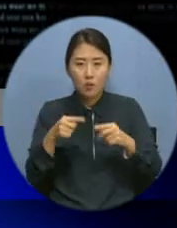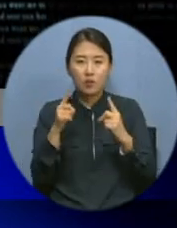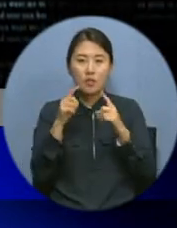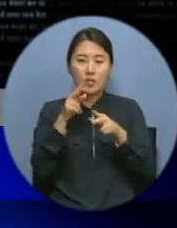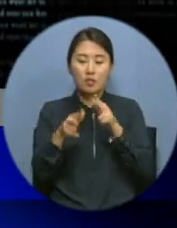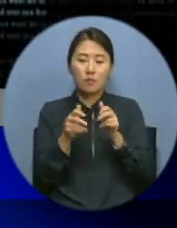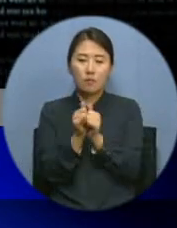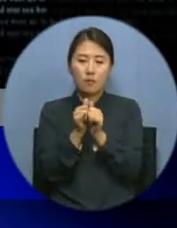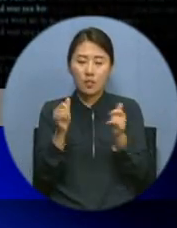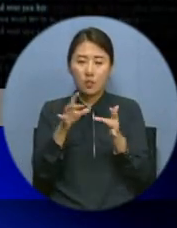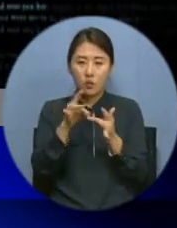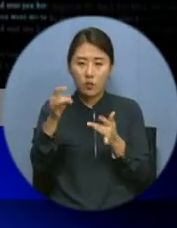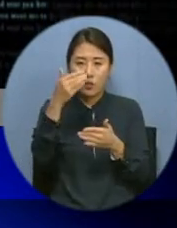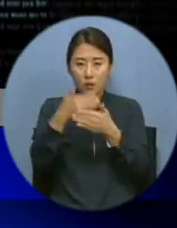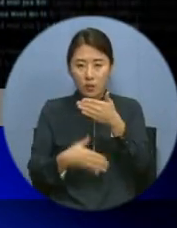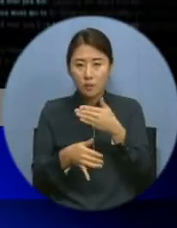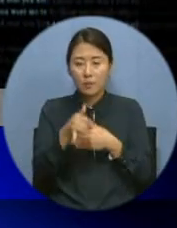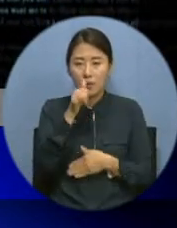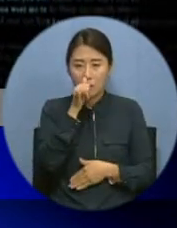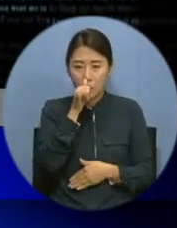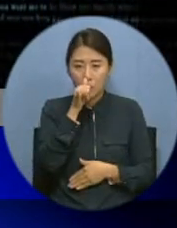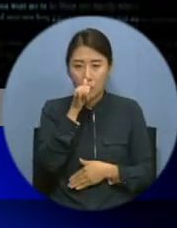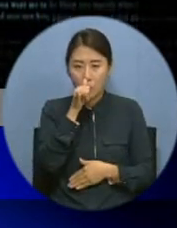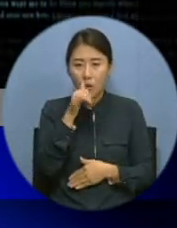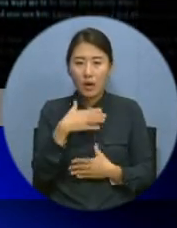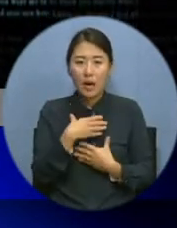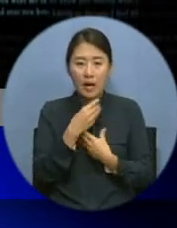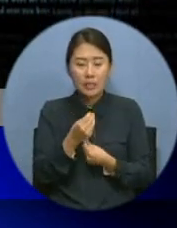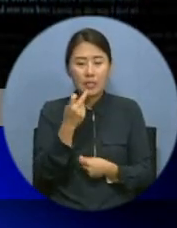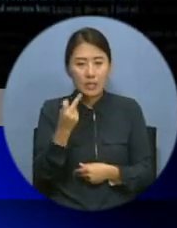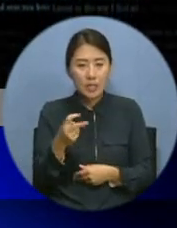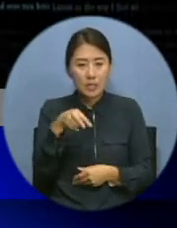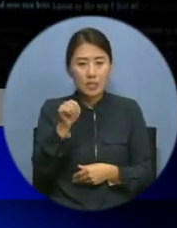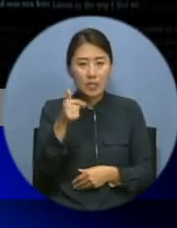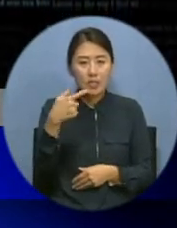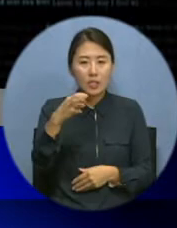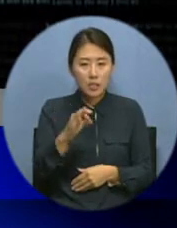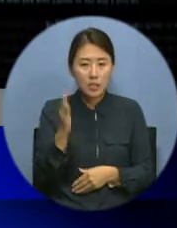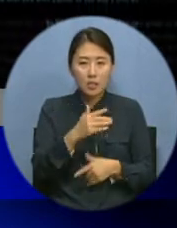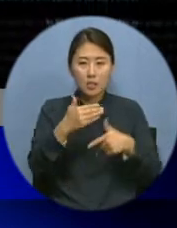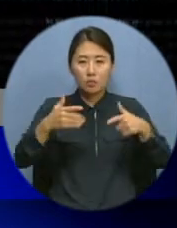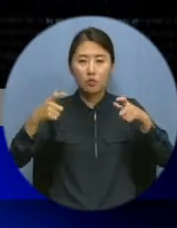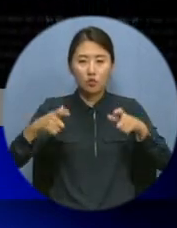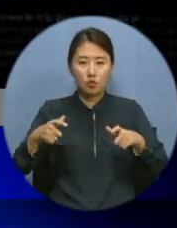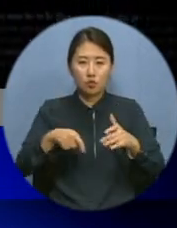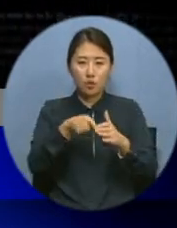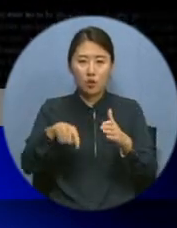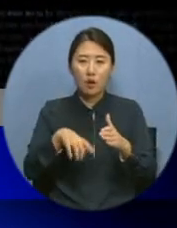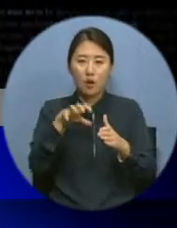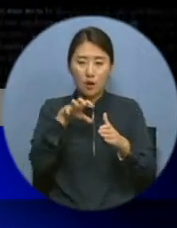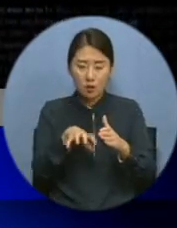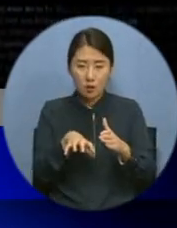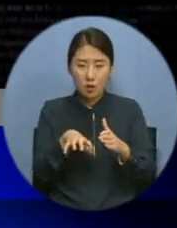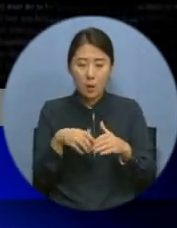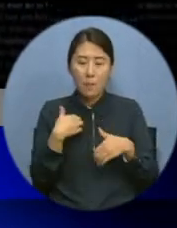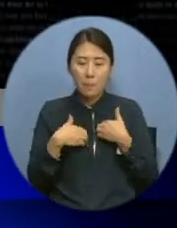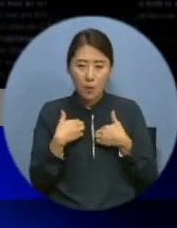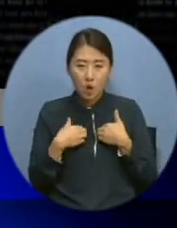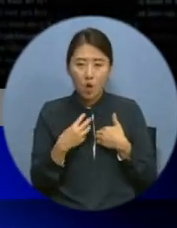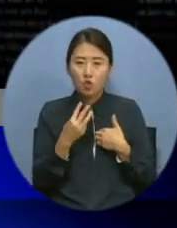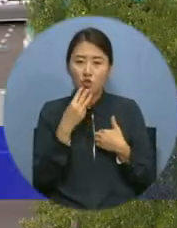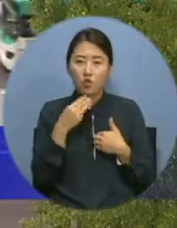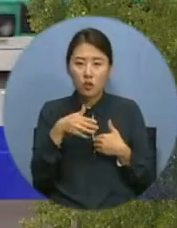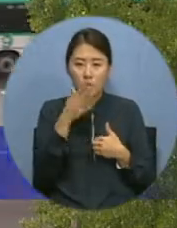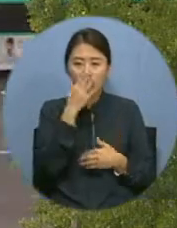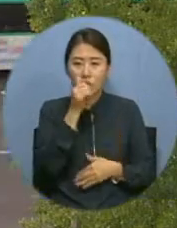선정하는데 그런 사업자 선정이 남았고 안산 시흥이나 이쪽에 금천구 이런 쪽에서는 외부 보면 편리하게 서울에 갈수